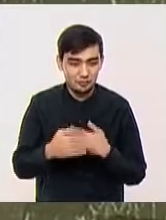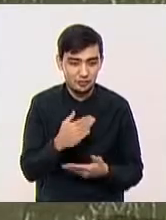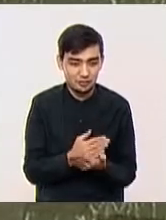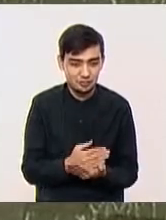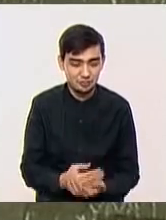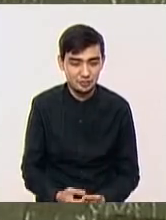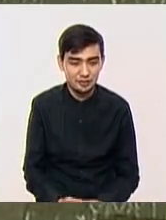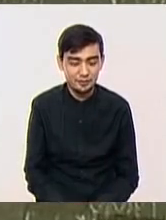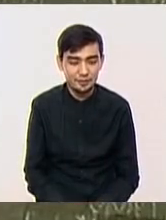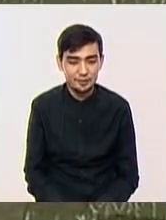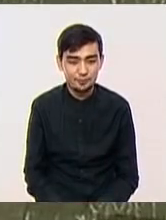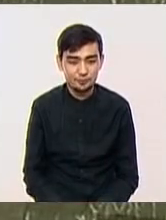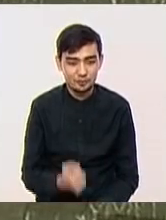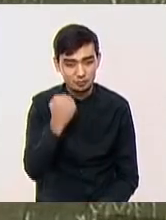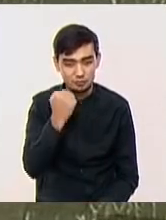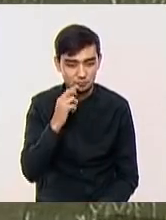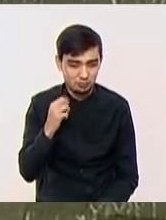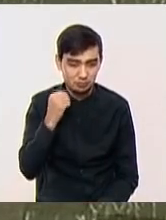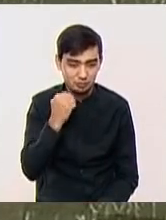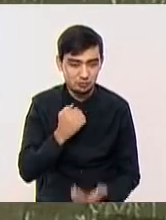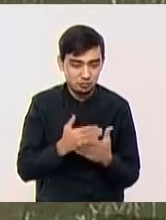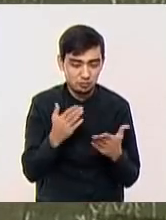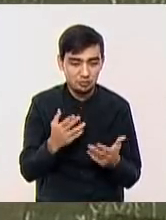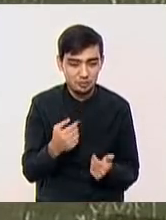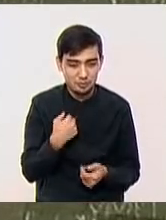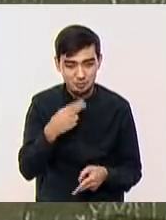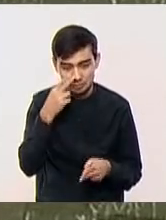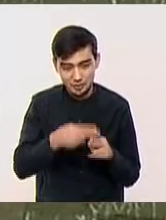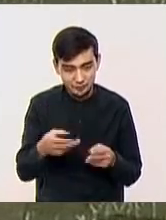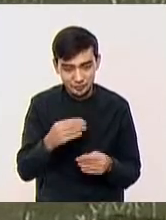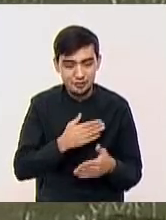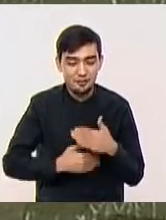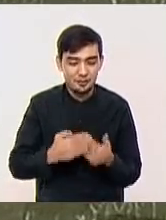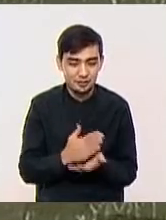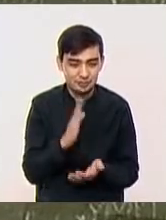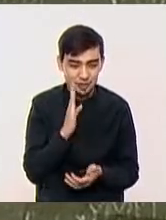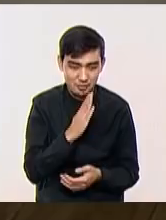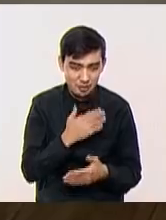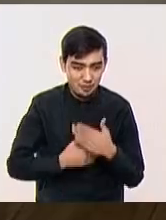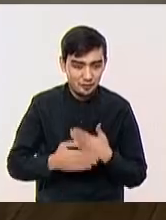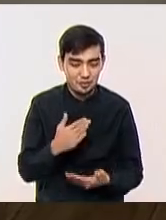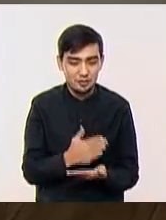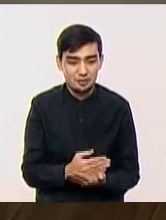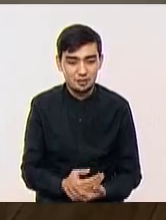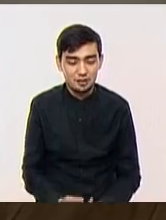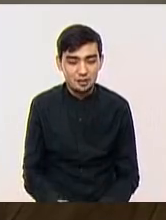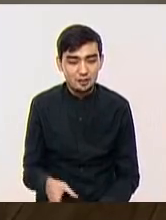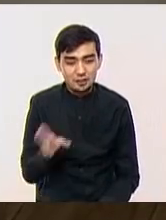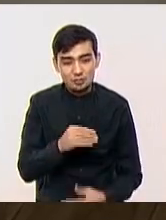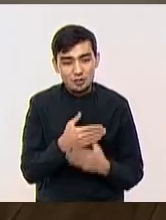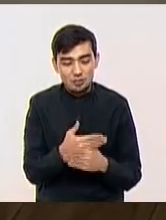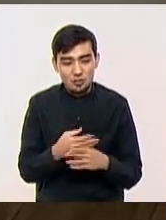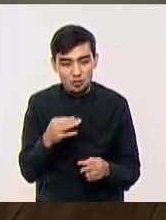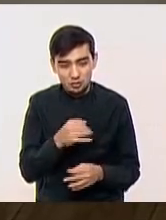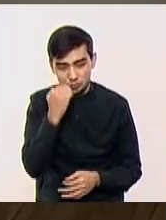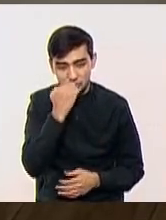Аллаға шүкір, Аллаға шүкір, жайланды. Кен бауырларында қуанышты, анамда қуанышты. Елге көмек қайырымдылық